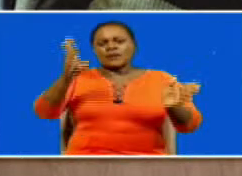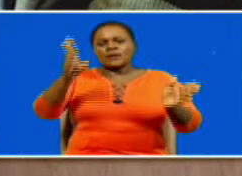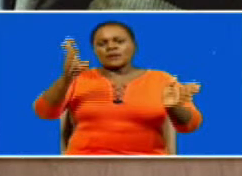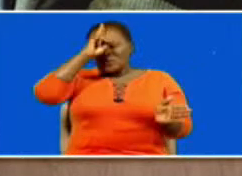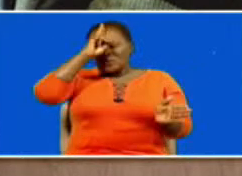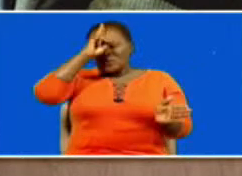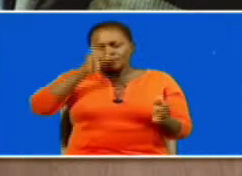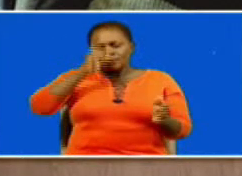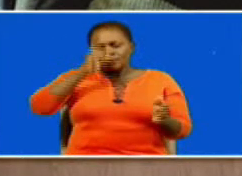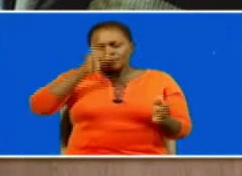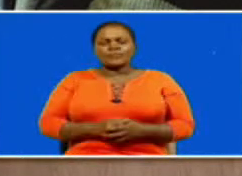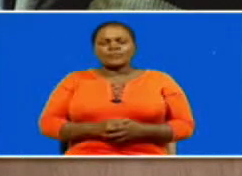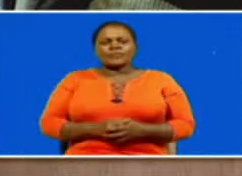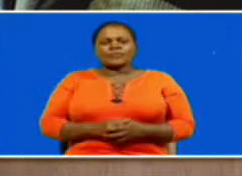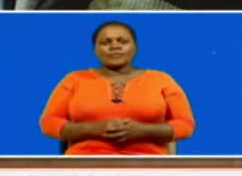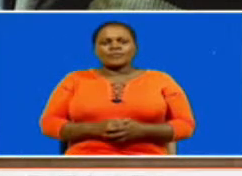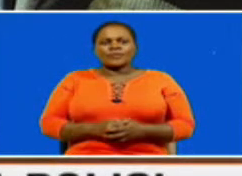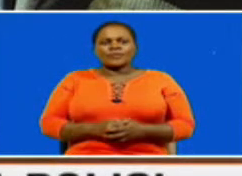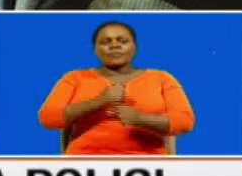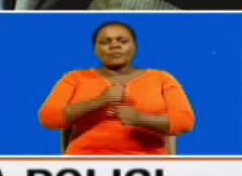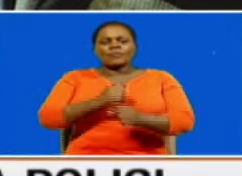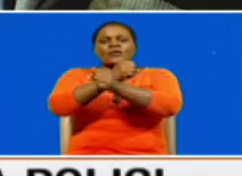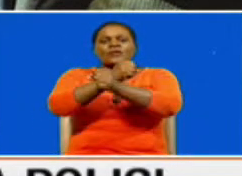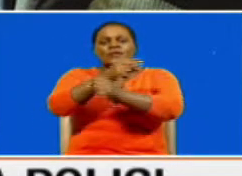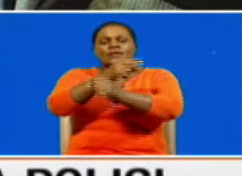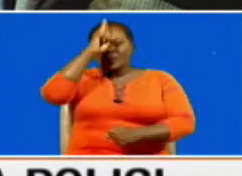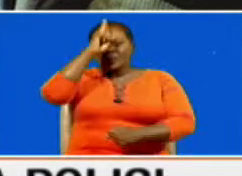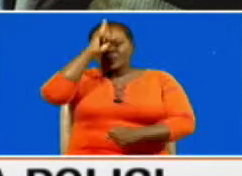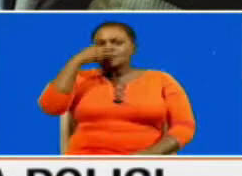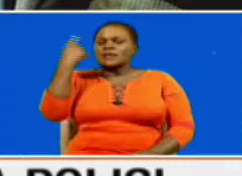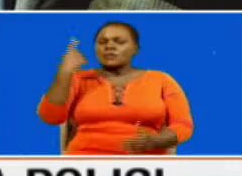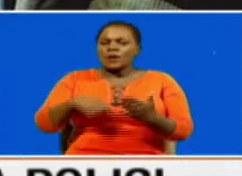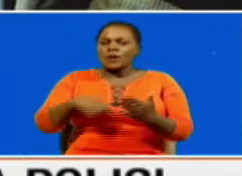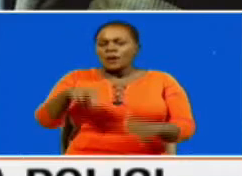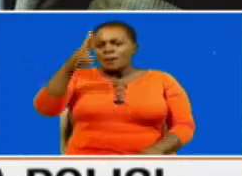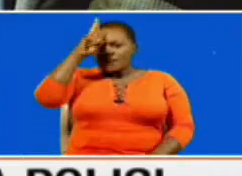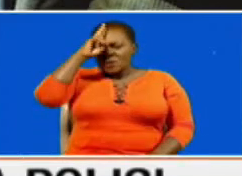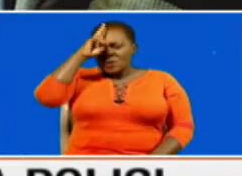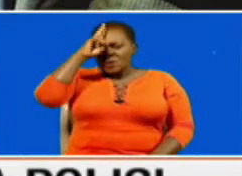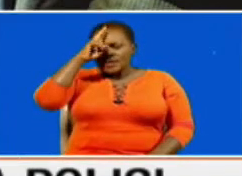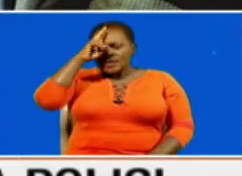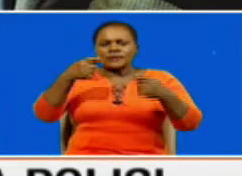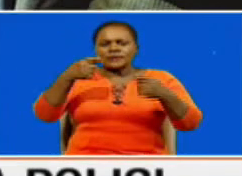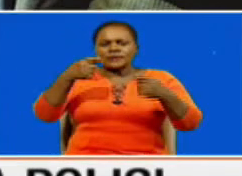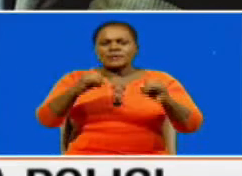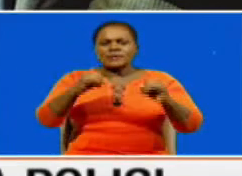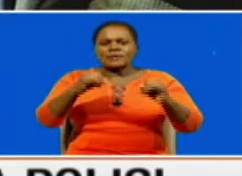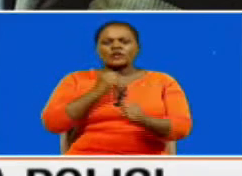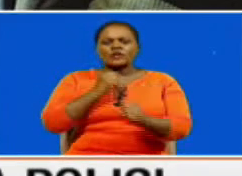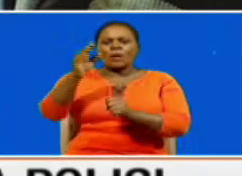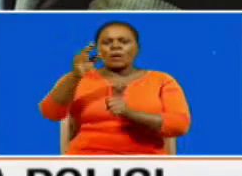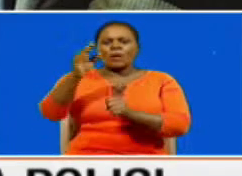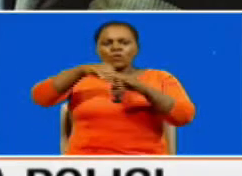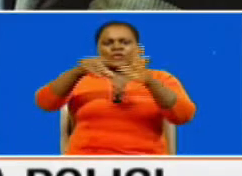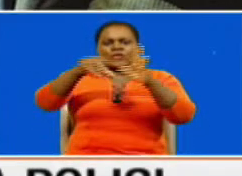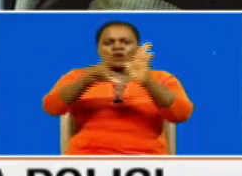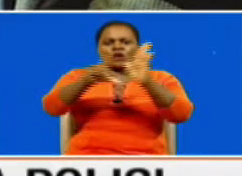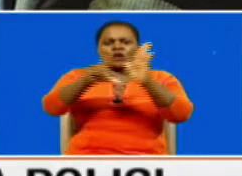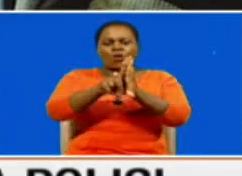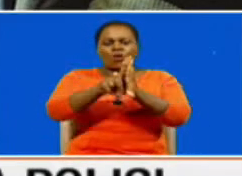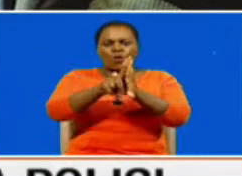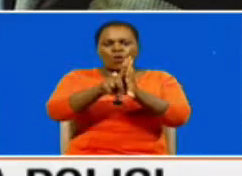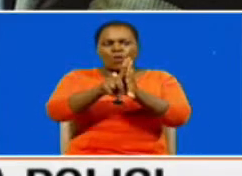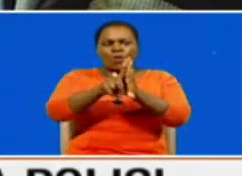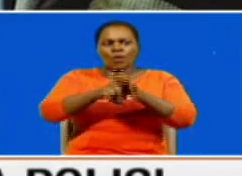Jafet Kome hata hivyo amewatetea maafisa wa polisi akisema polisi walitekeleza wajibu wao kisheria licha ya kuchokozwa